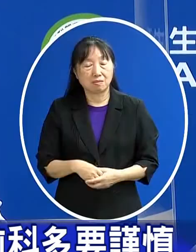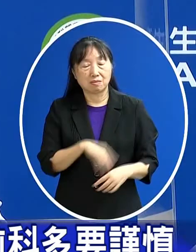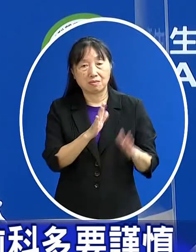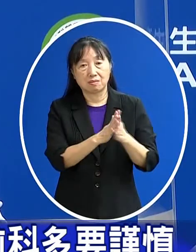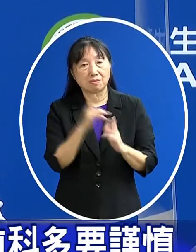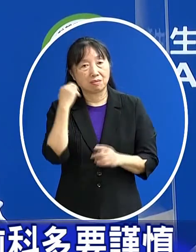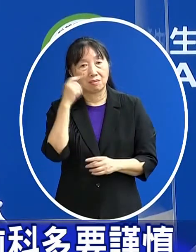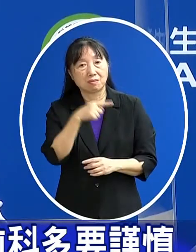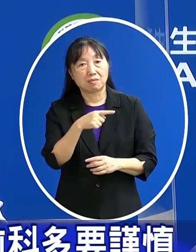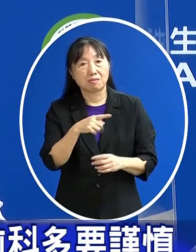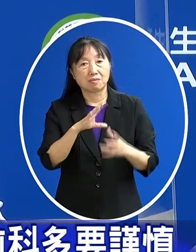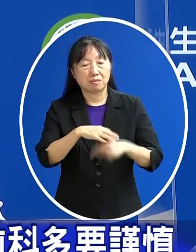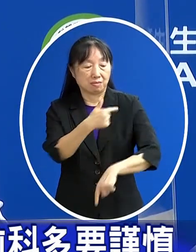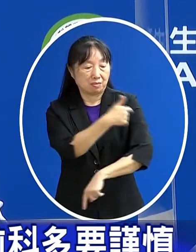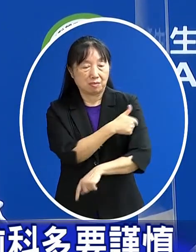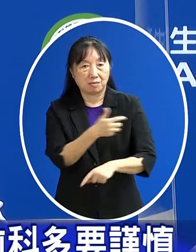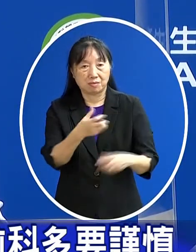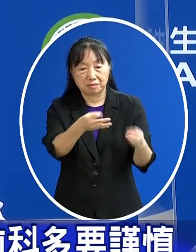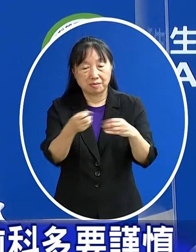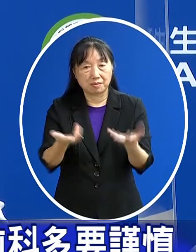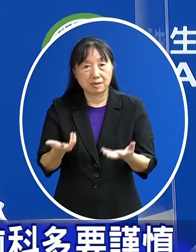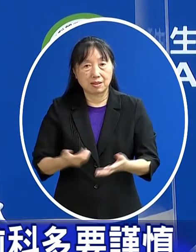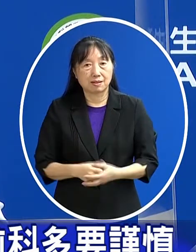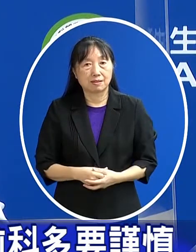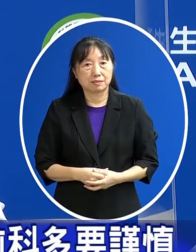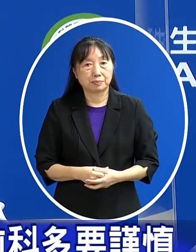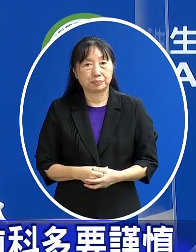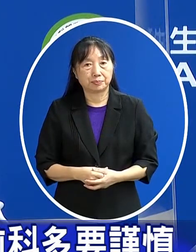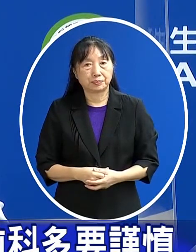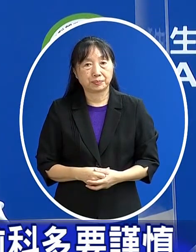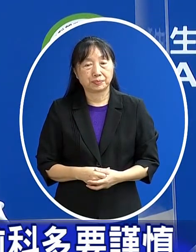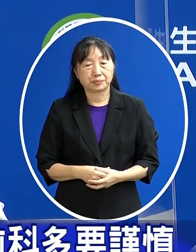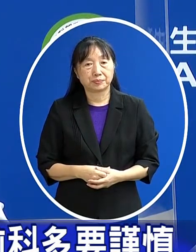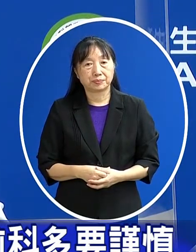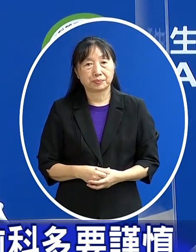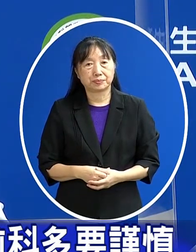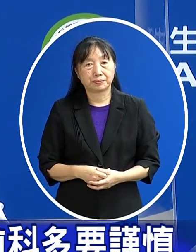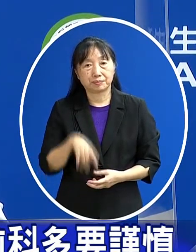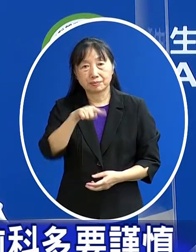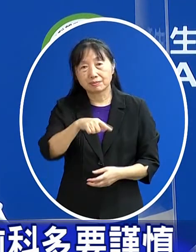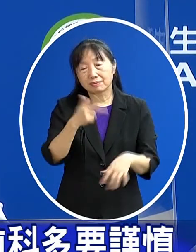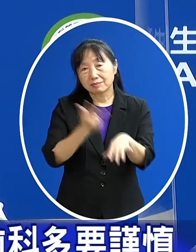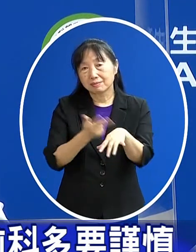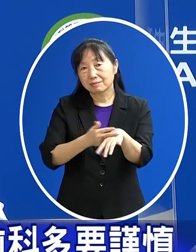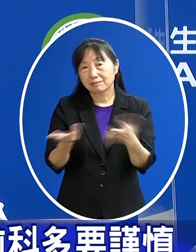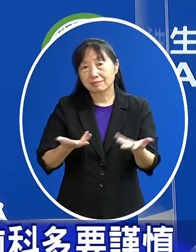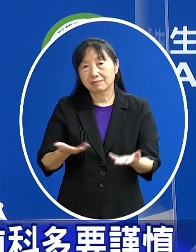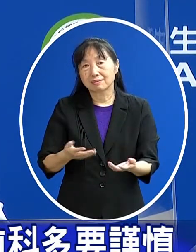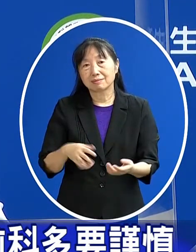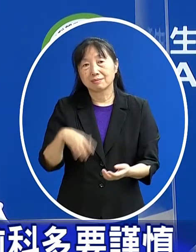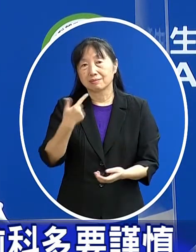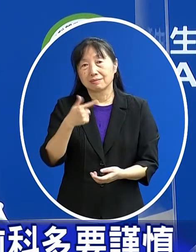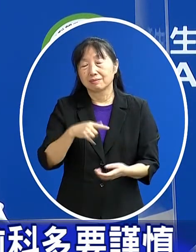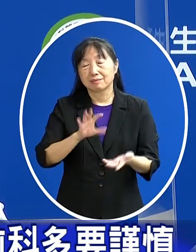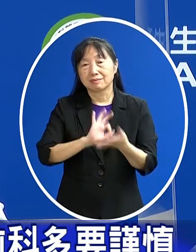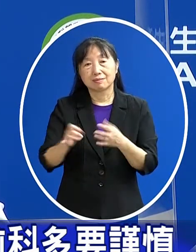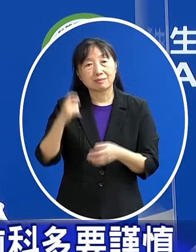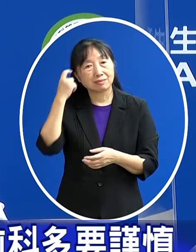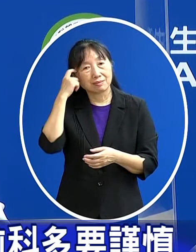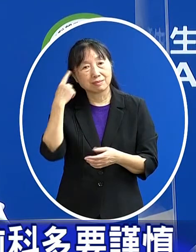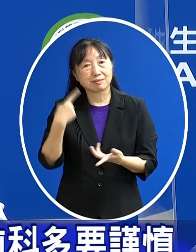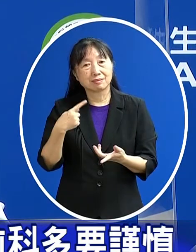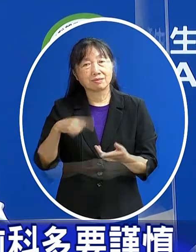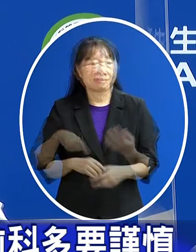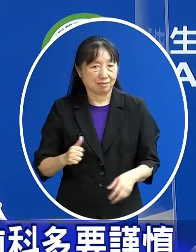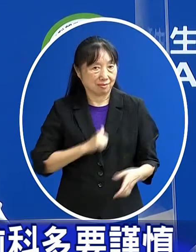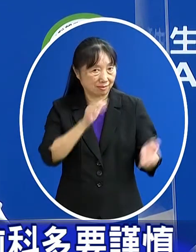效力。 我想疫苗讨论是一个很科学的事情，用意识形态来讨论疫苗是不